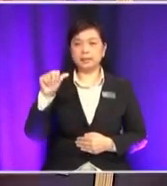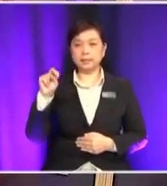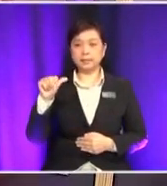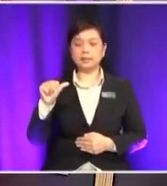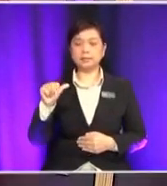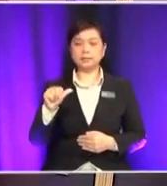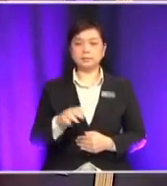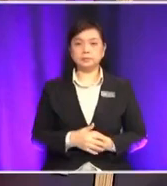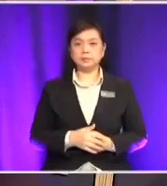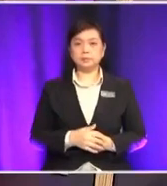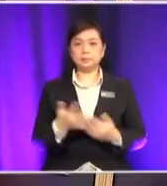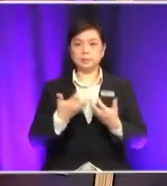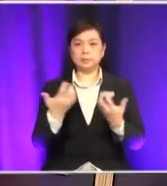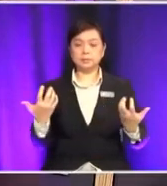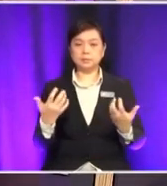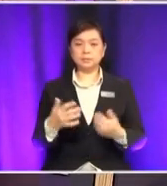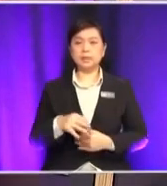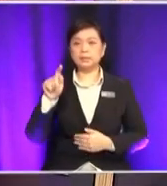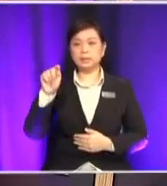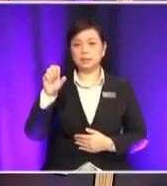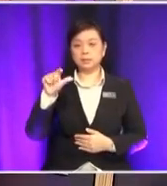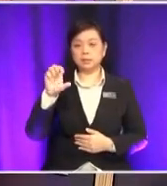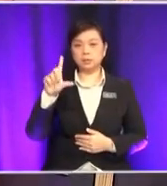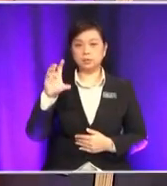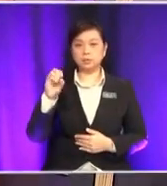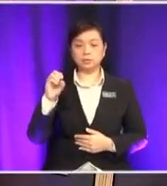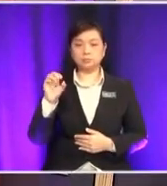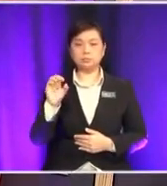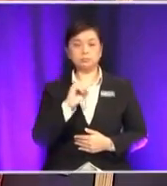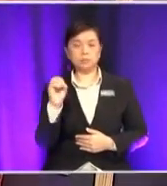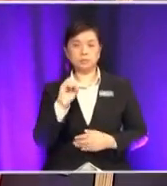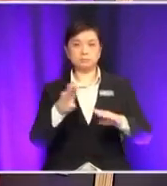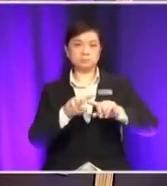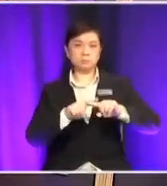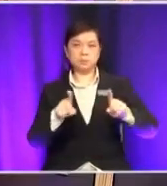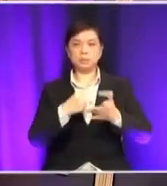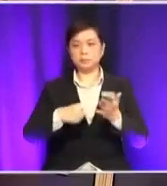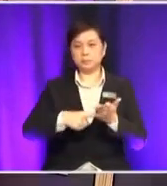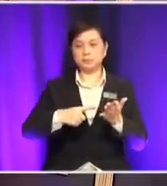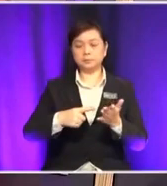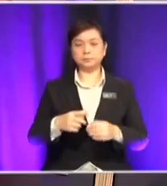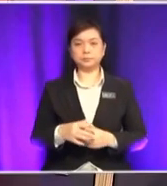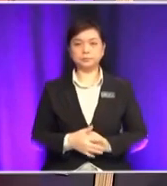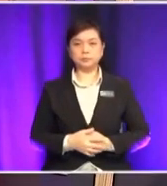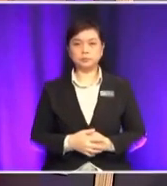dan ditelovasa biasa saja lah ya kan besok sangat daripada itu